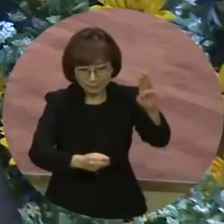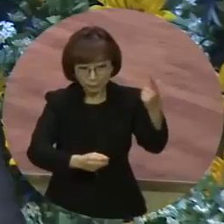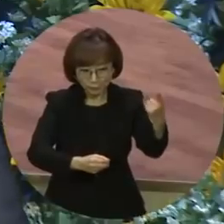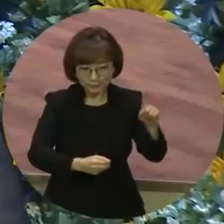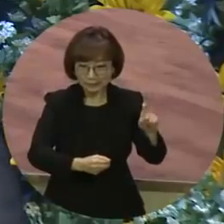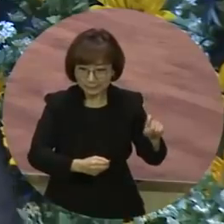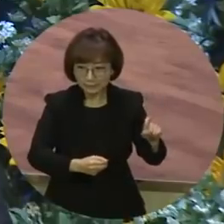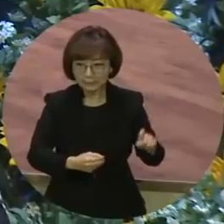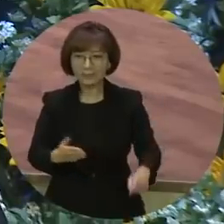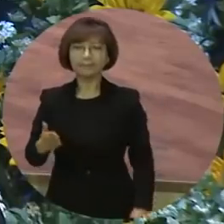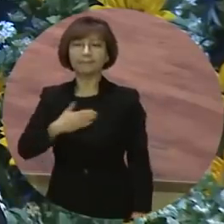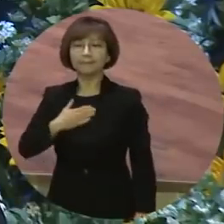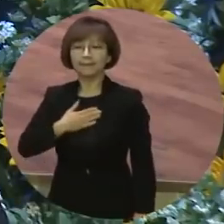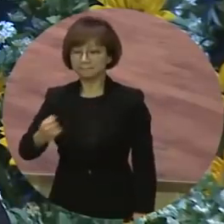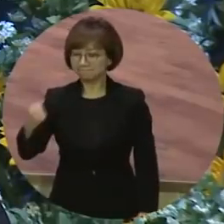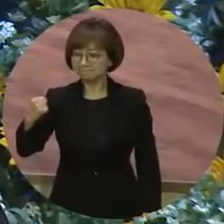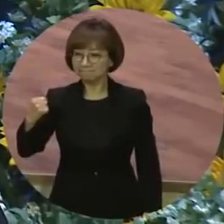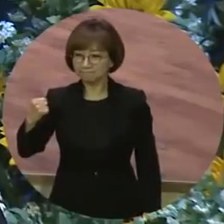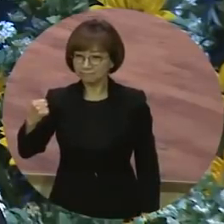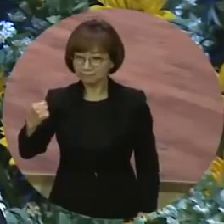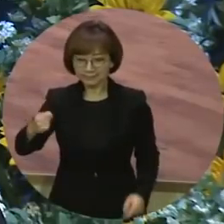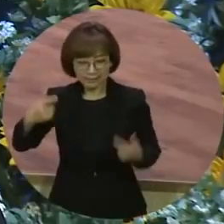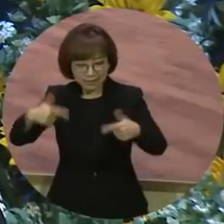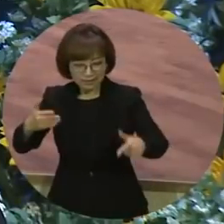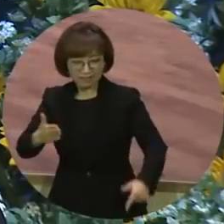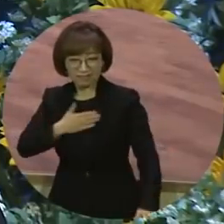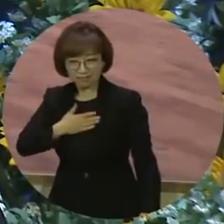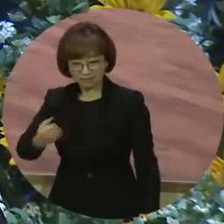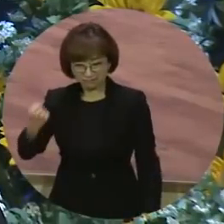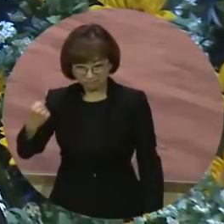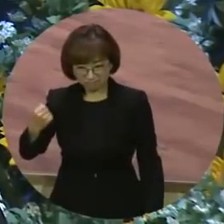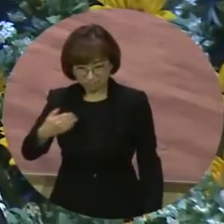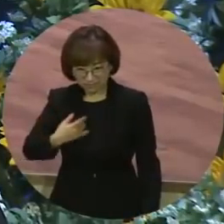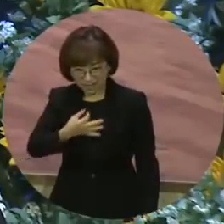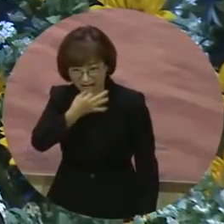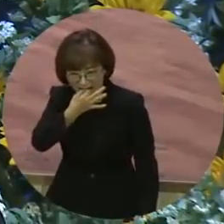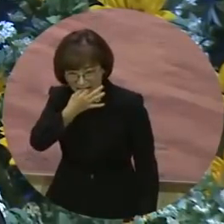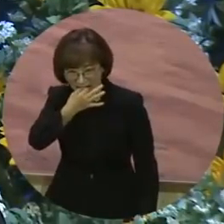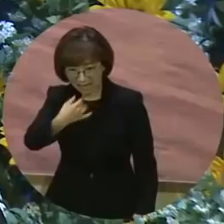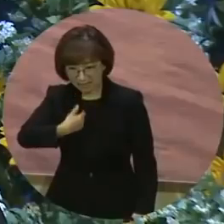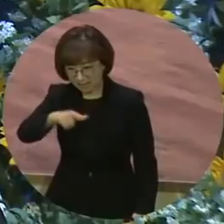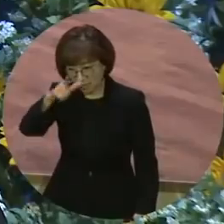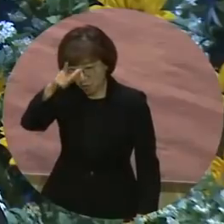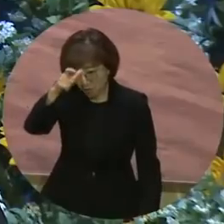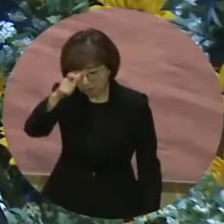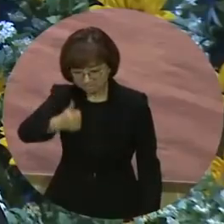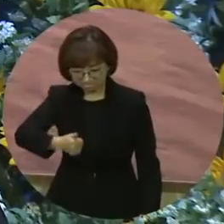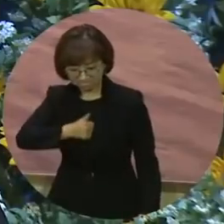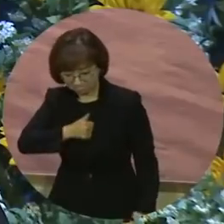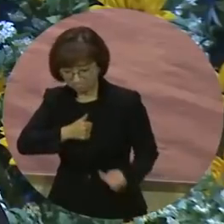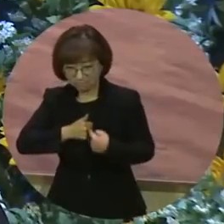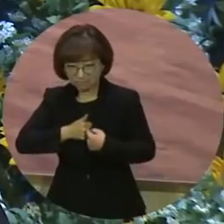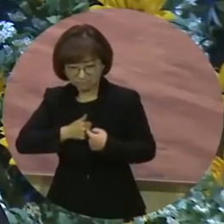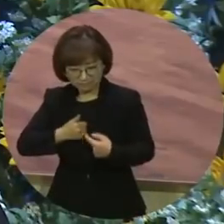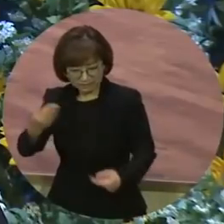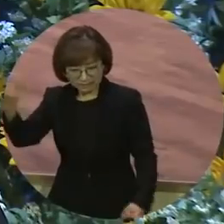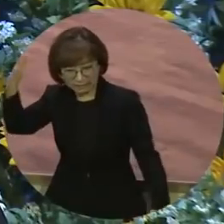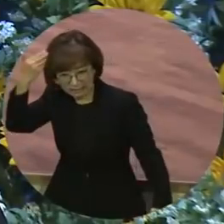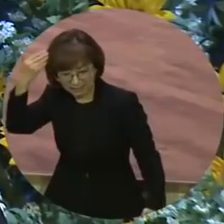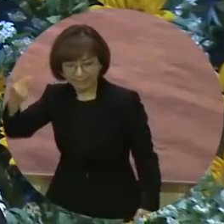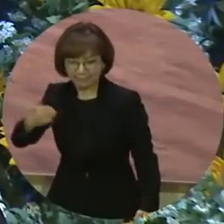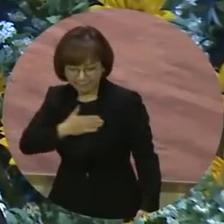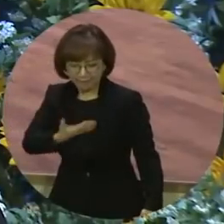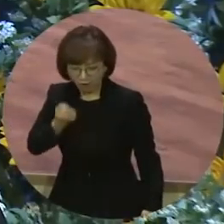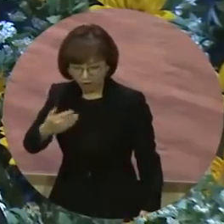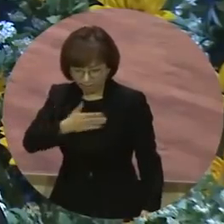나중심이에요. 모든 게. 모든 생각이 나중심이에요. 내 고집, 내 자존심, 내 지식, 내